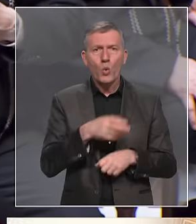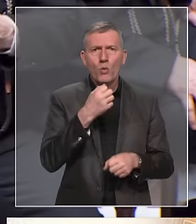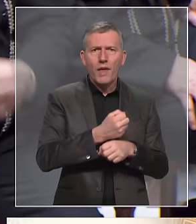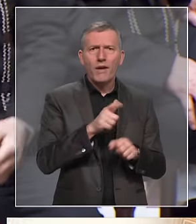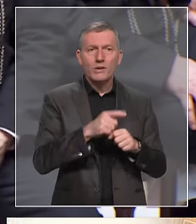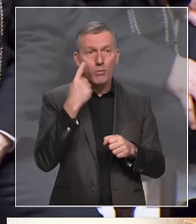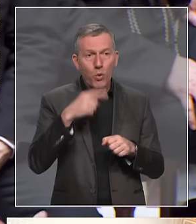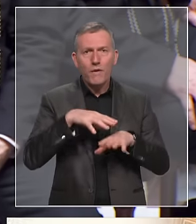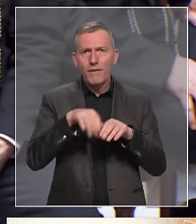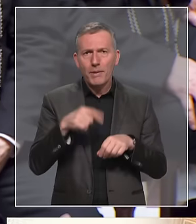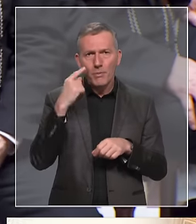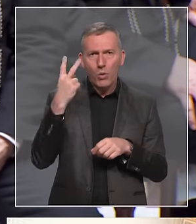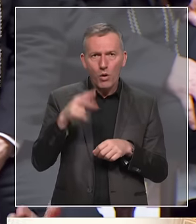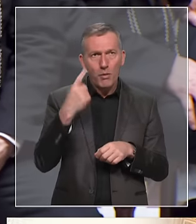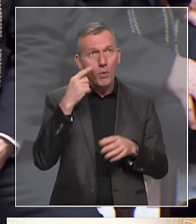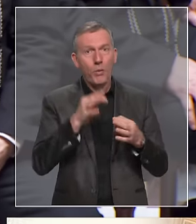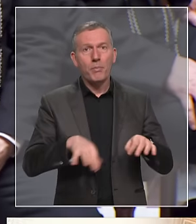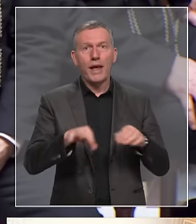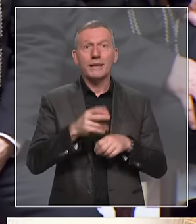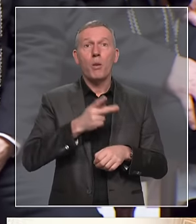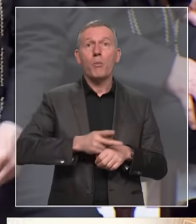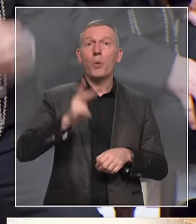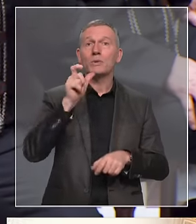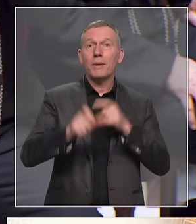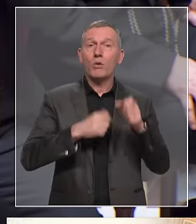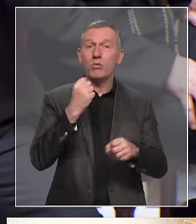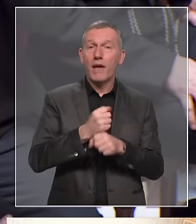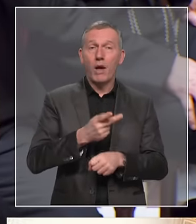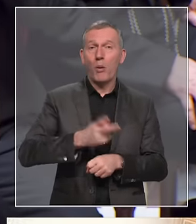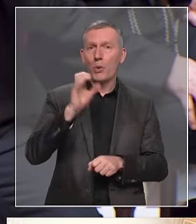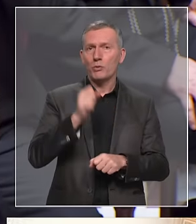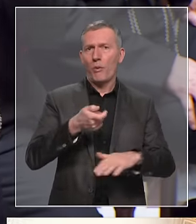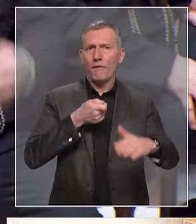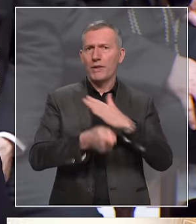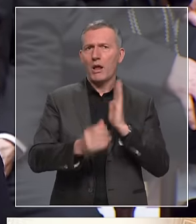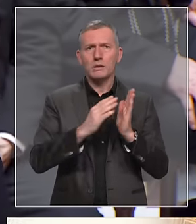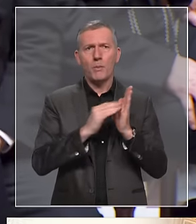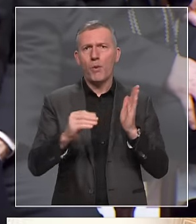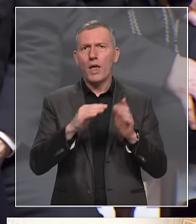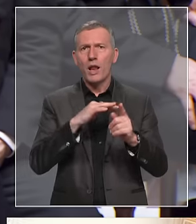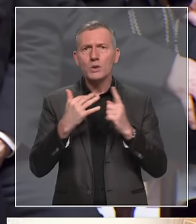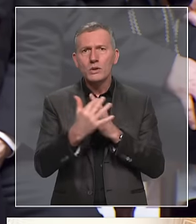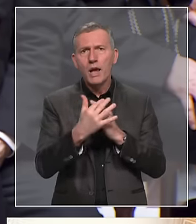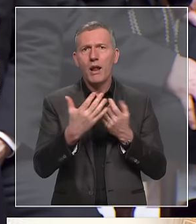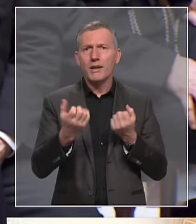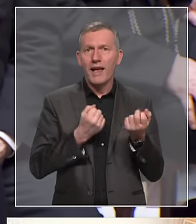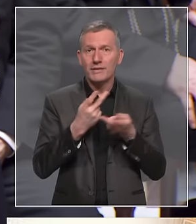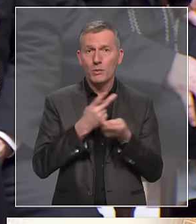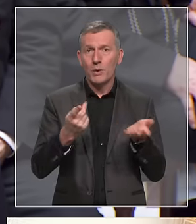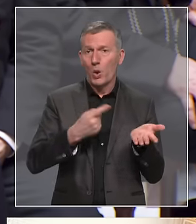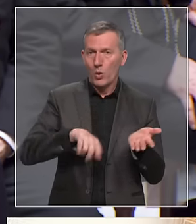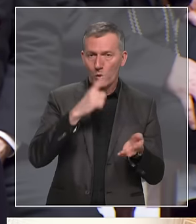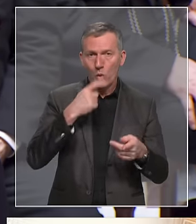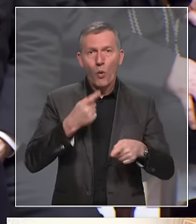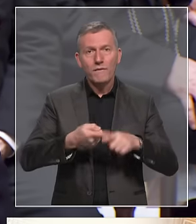pour le pays, parce que plus nous aurons de Français qui travaillent, plus nous aurons de moyens de financer notre modèle social et nos services publics. Nous croyons au travail